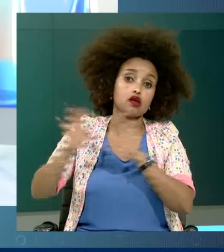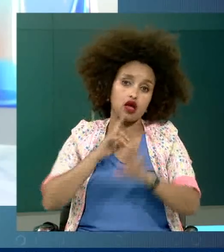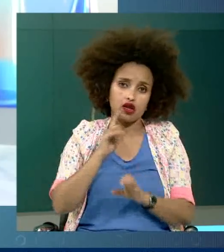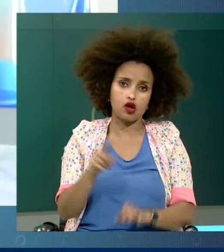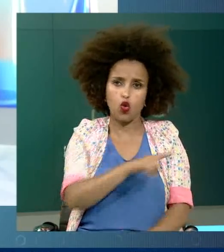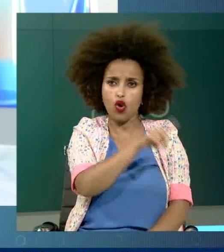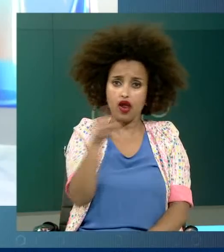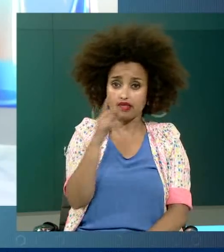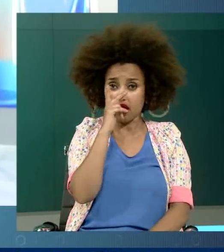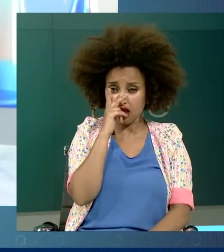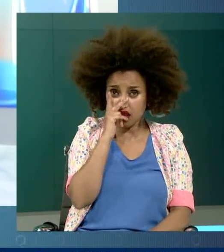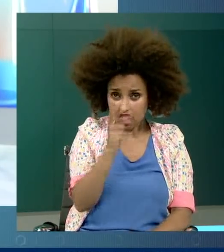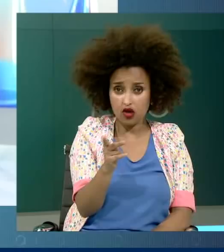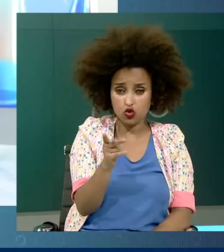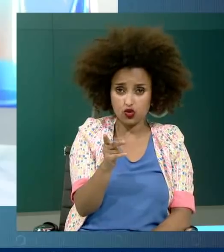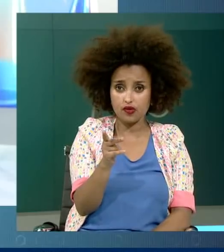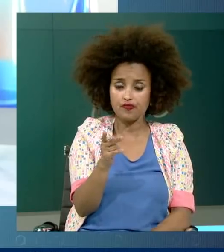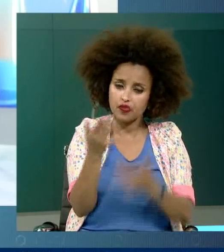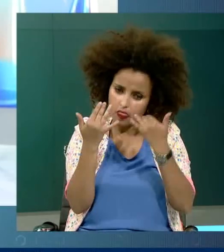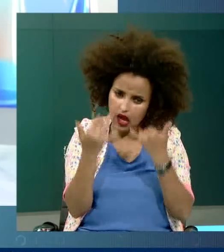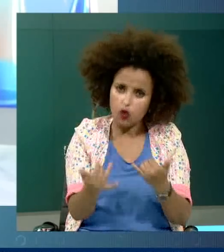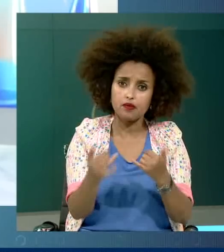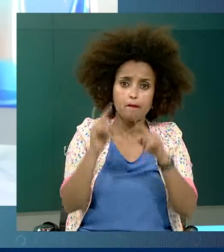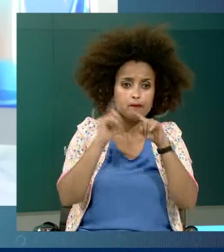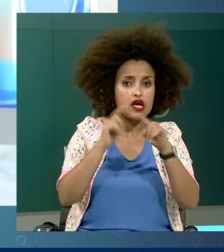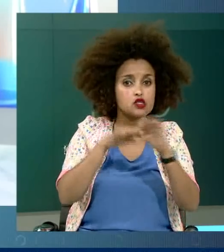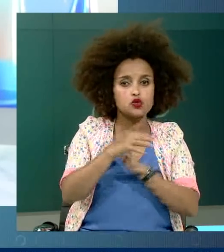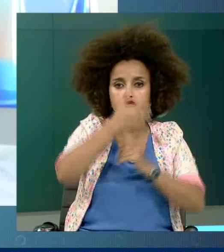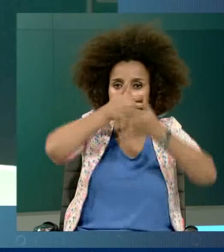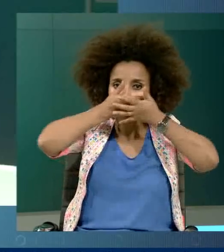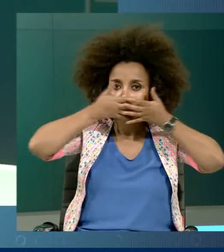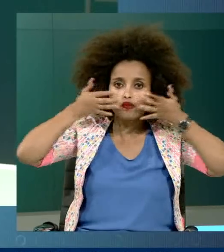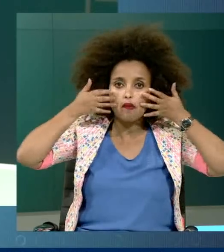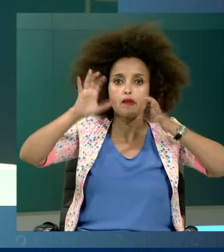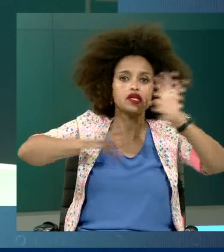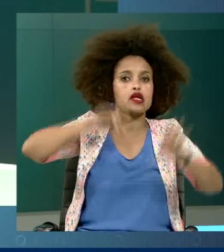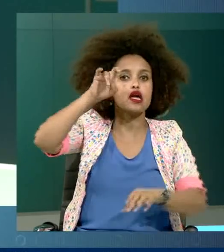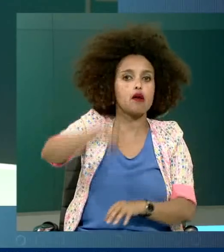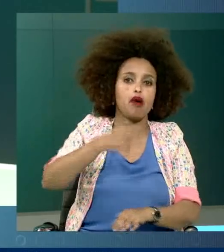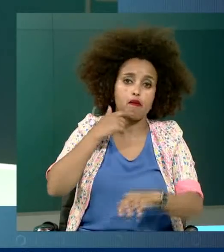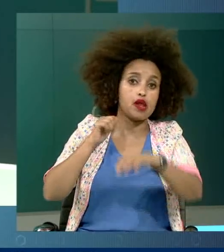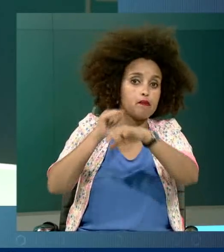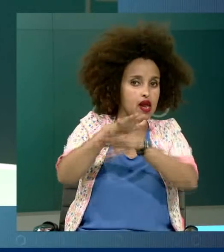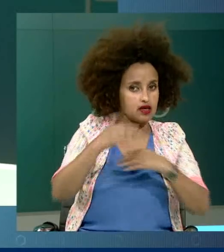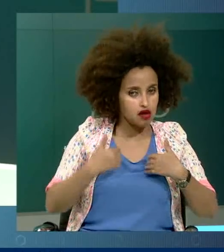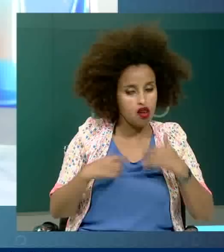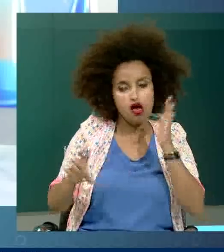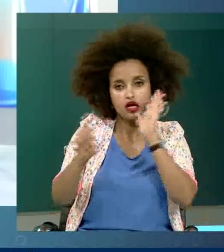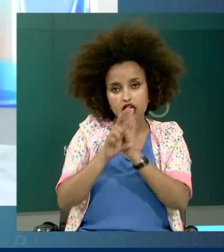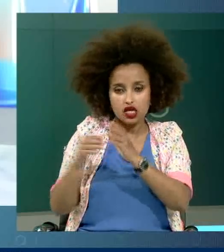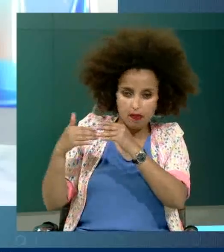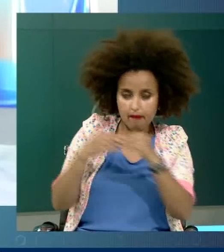እናንተ እንደታዘባችኋቸው አሁንም በታክሲ ውስጥ ጭንብል መደረግ እንዳለበት መልእክቶችም እየተላለፉ ነው፣ መመሪያዎች ህጎች እስከ መውጣት